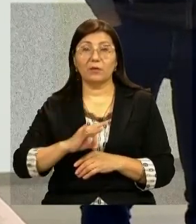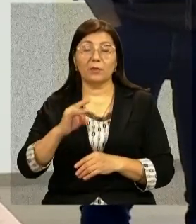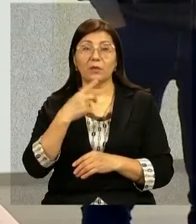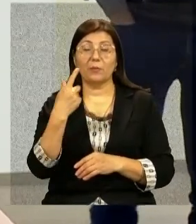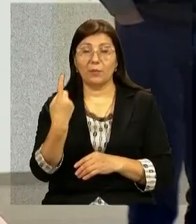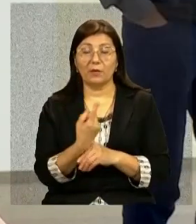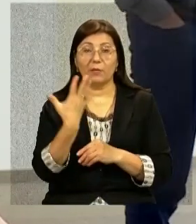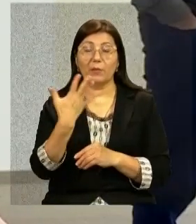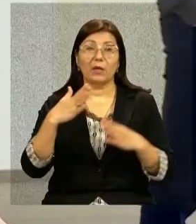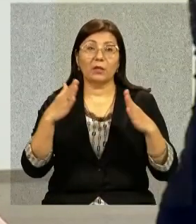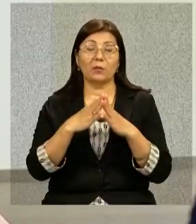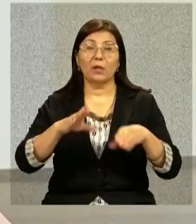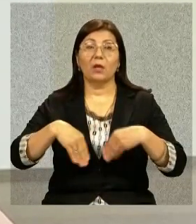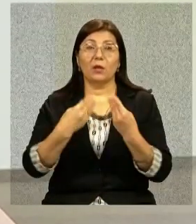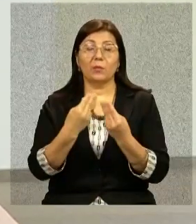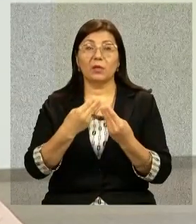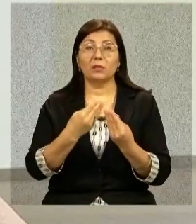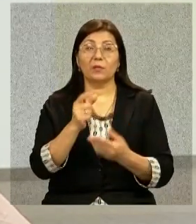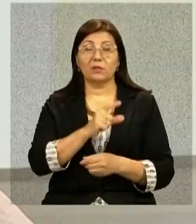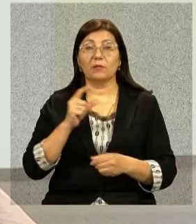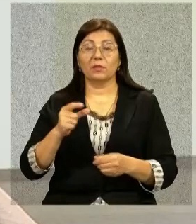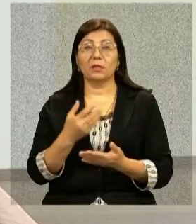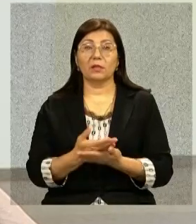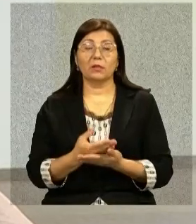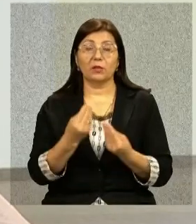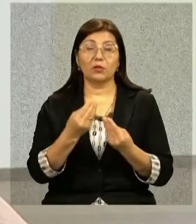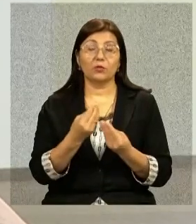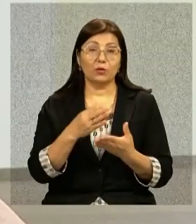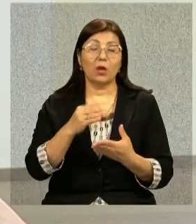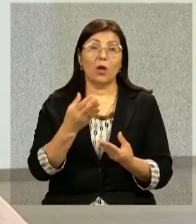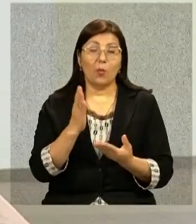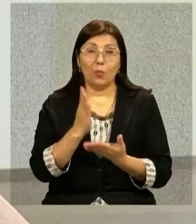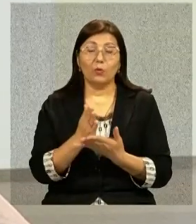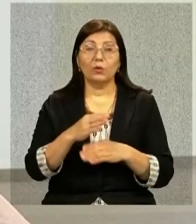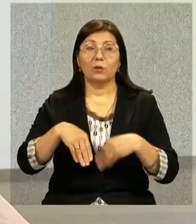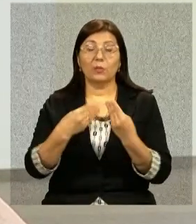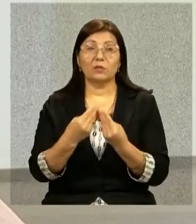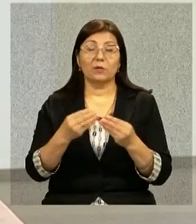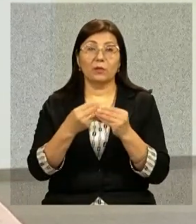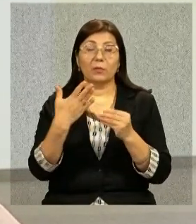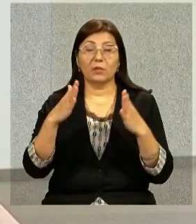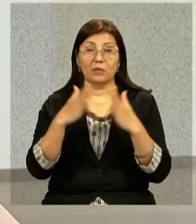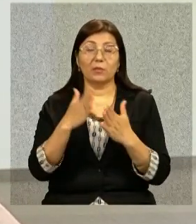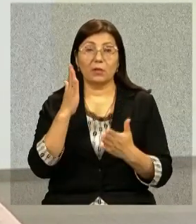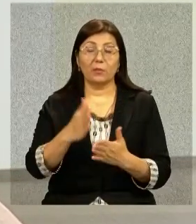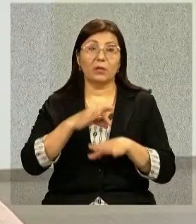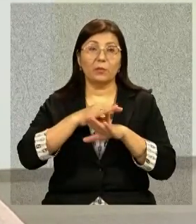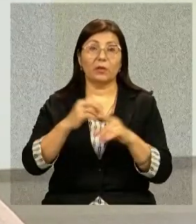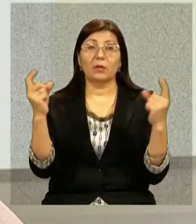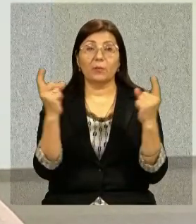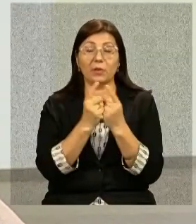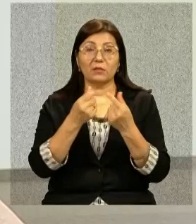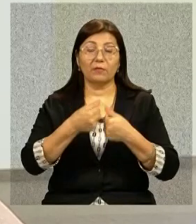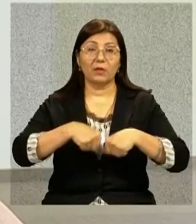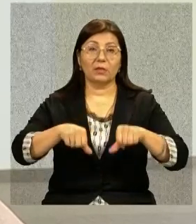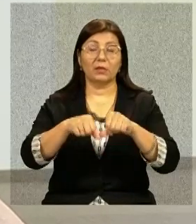переданы пострадавшим. На этой неделе планируется передать еще 15 домов. Была проведена встреча с компаниями строительными